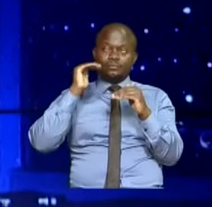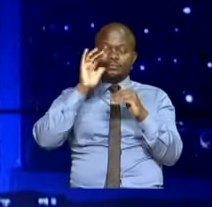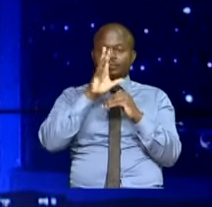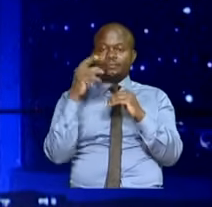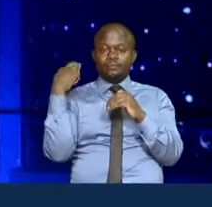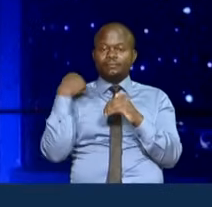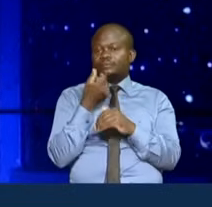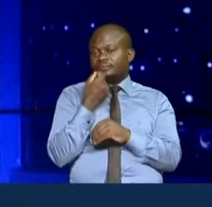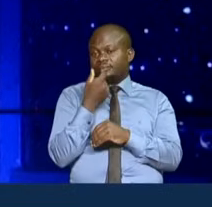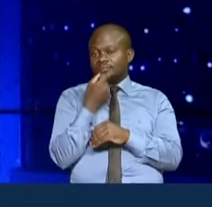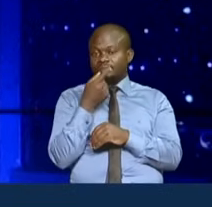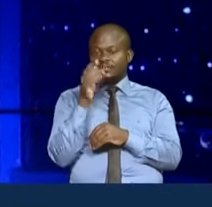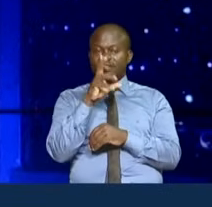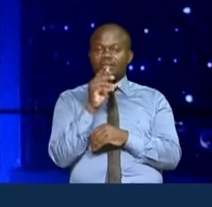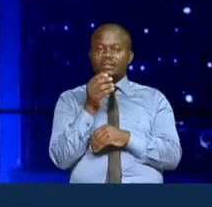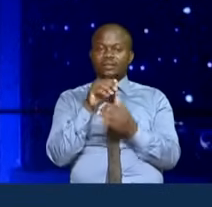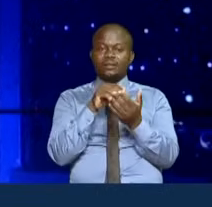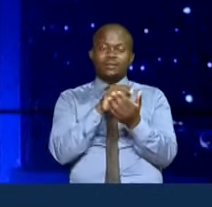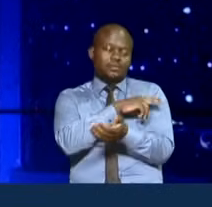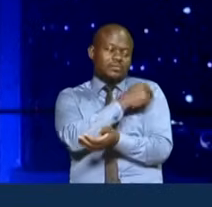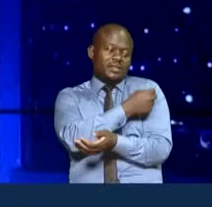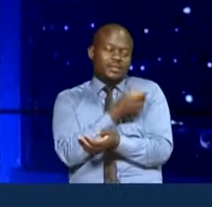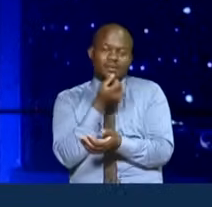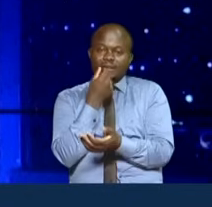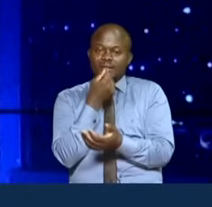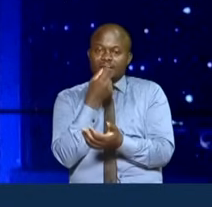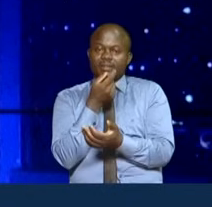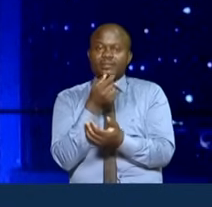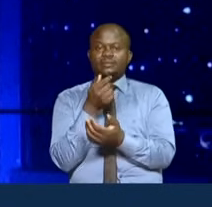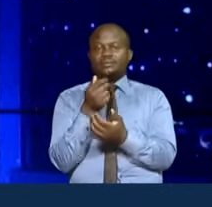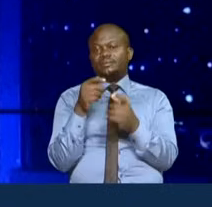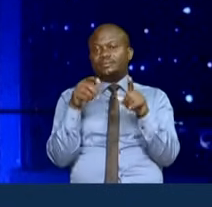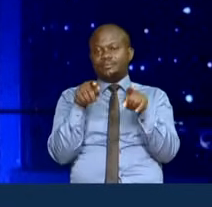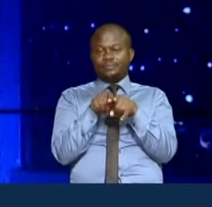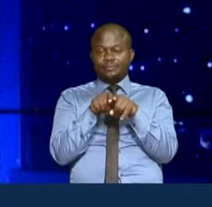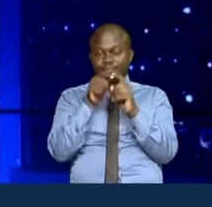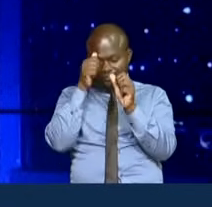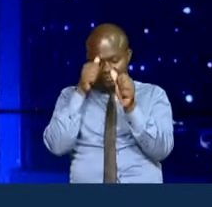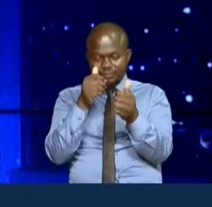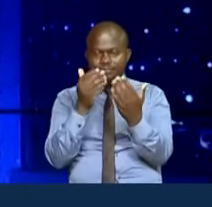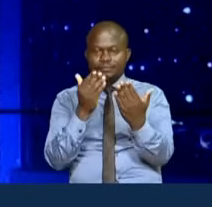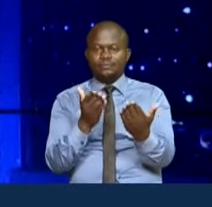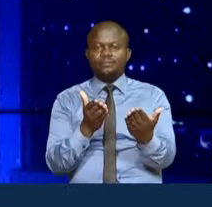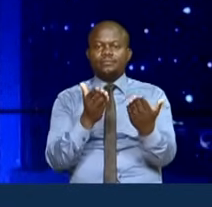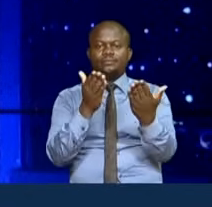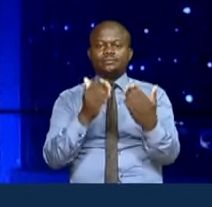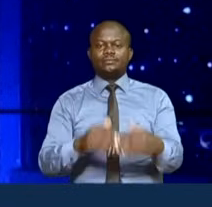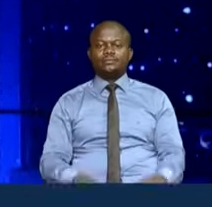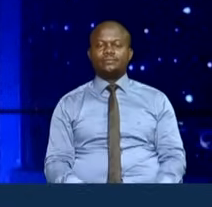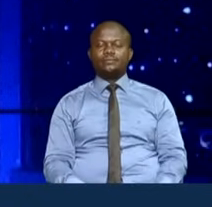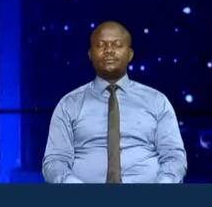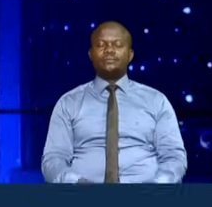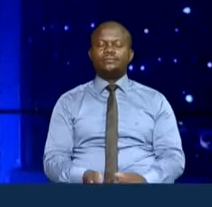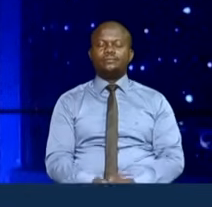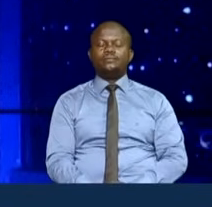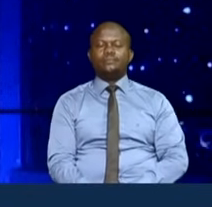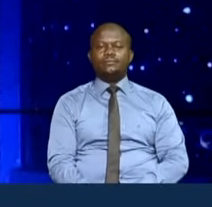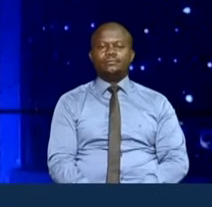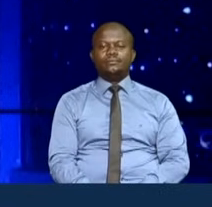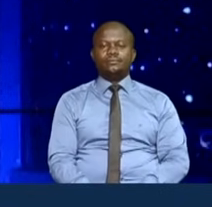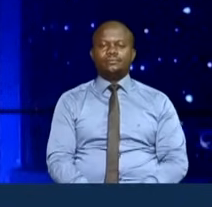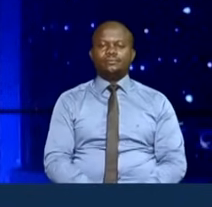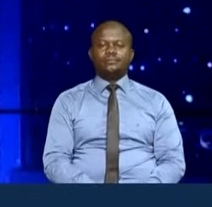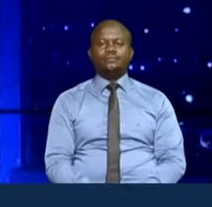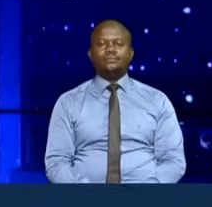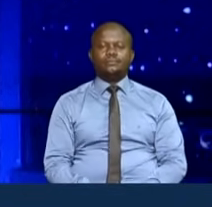n'imiti African Medicine Agency nk'uko rero tubikurikira muri inkuru ya MA Bote Mushashi yafatanyije na Safari